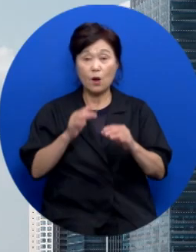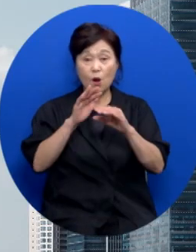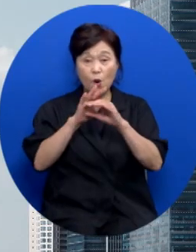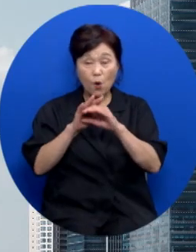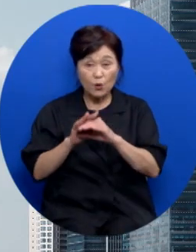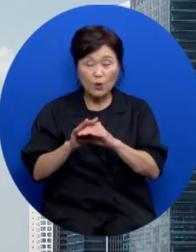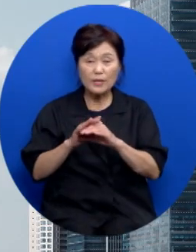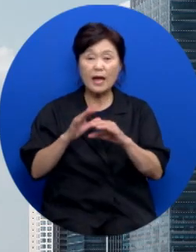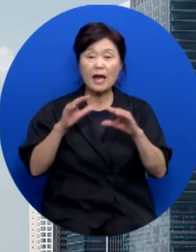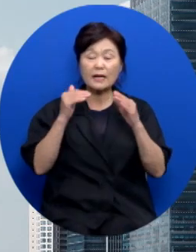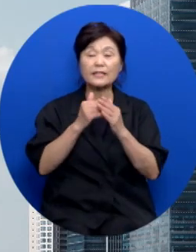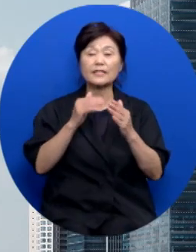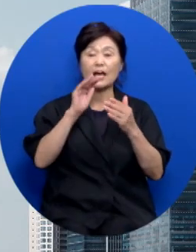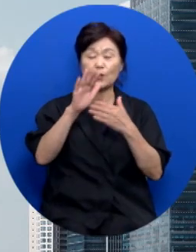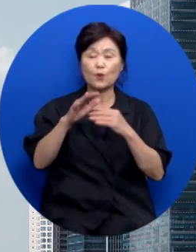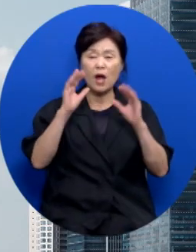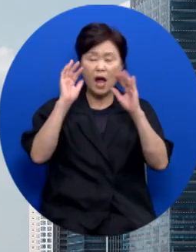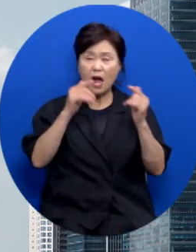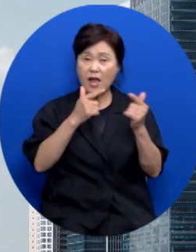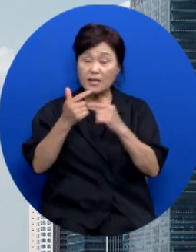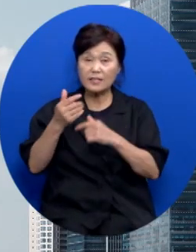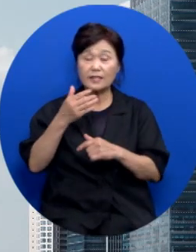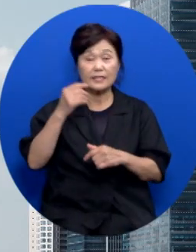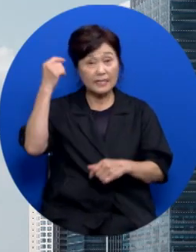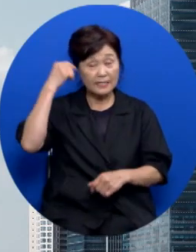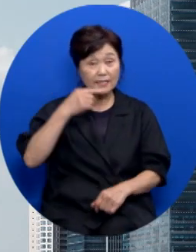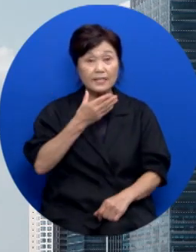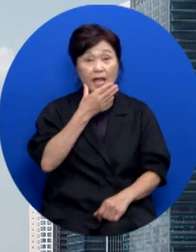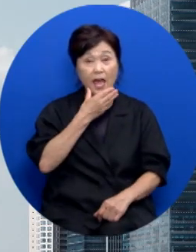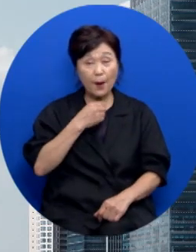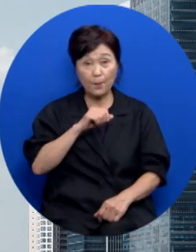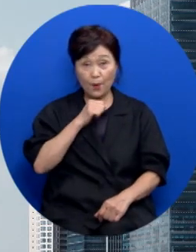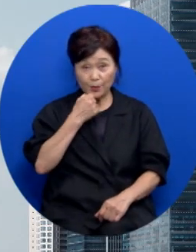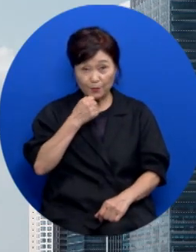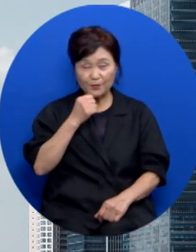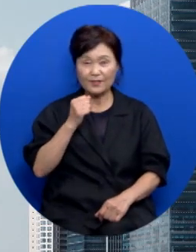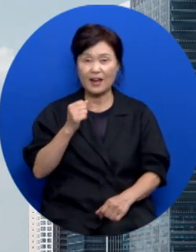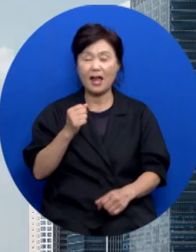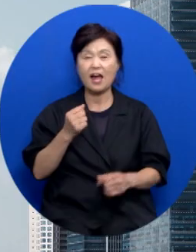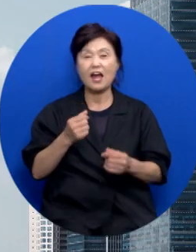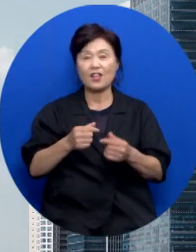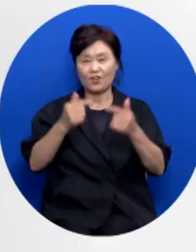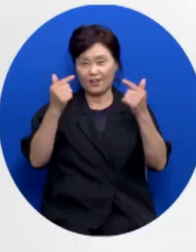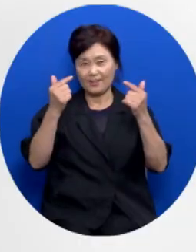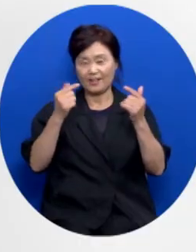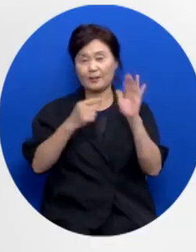코로나19 종식 이후 아동들이 느끼는 행복감이 높아진 것으로 나타났습니다.